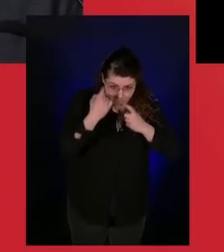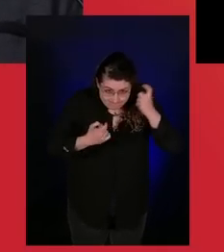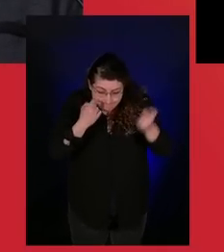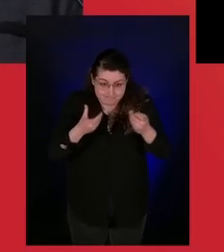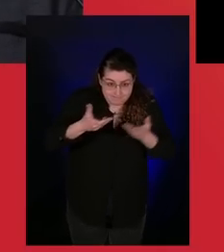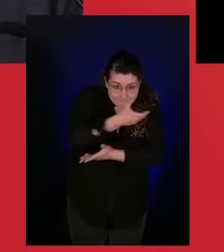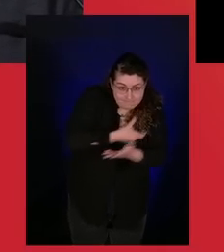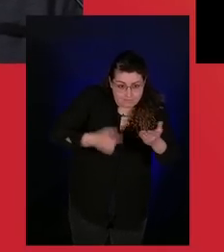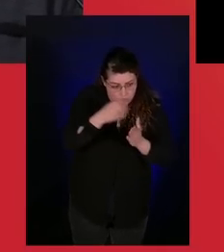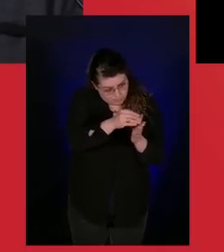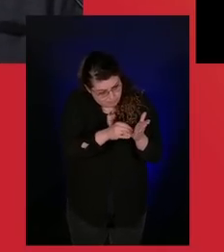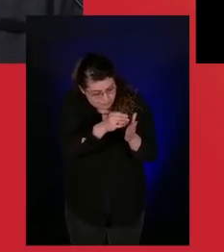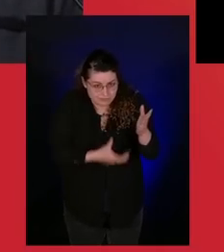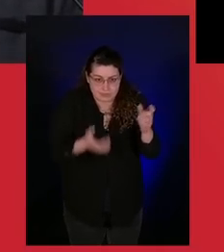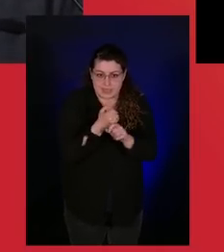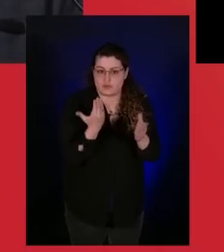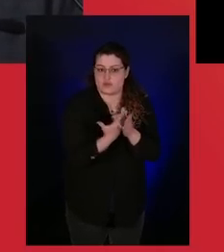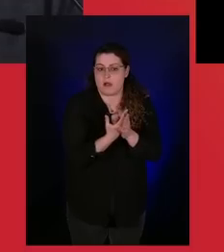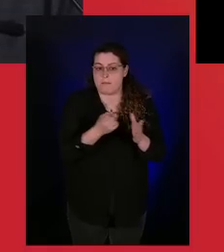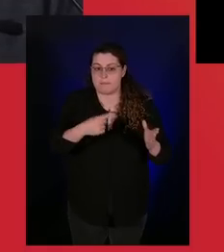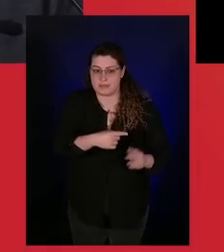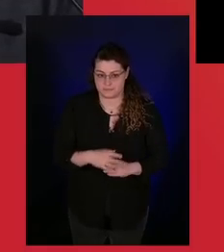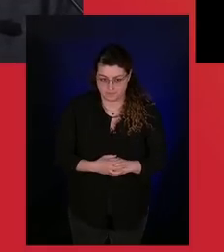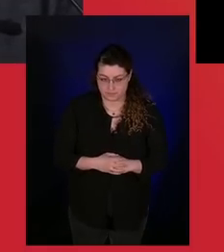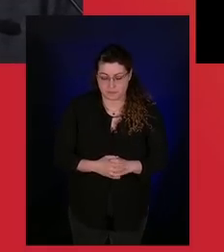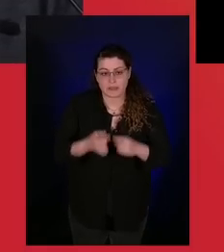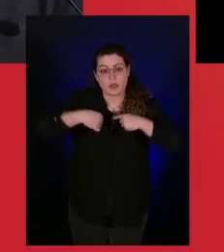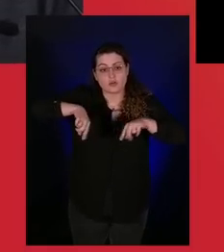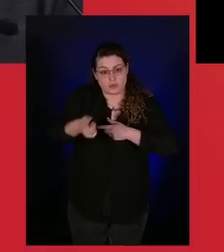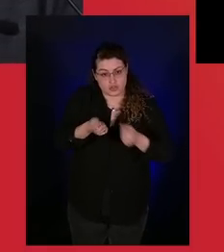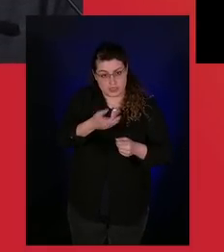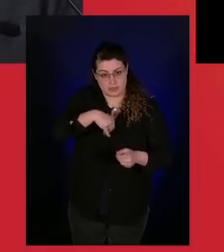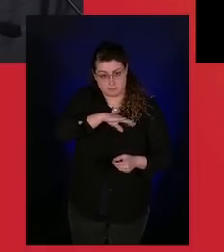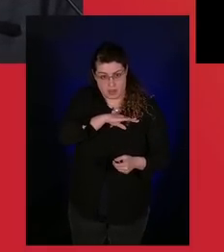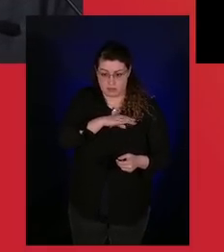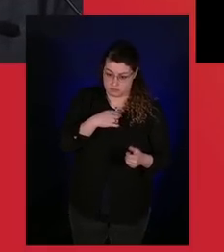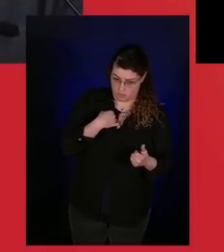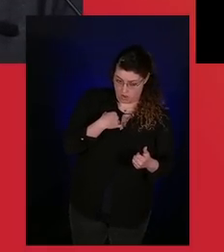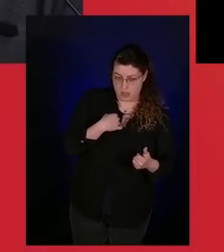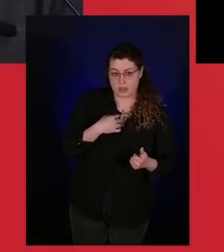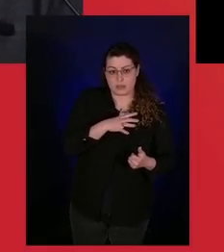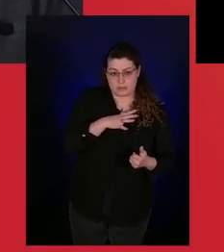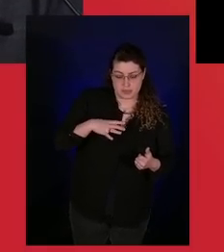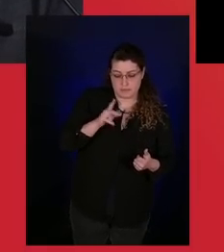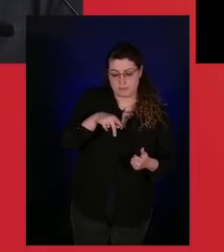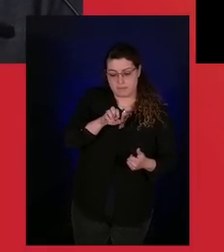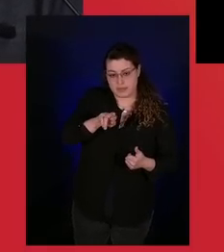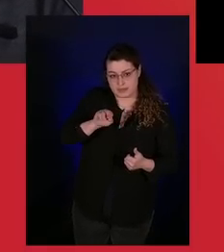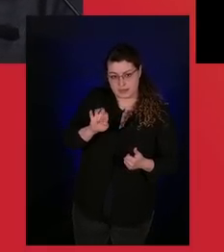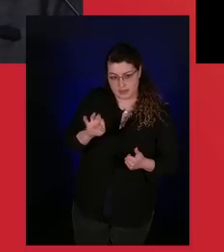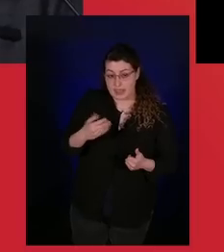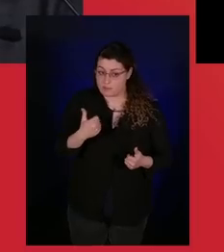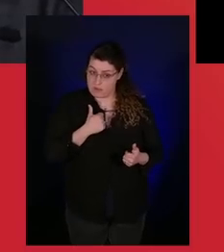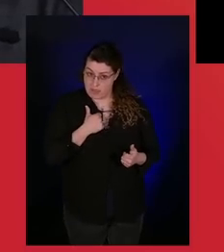et l'écriture du document. Cette commission a été copilotée par Catherine Perret et moi-même, tous deux membres de la commission